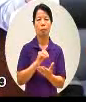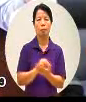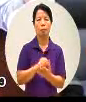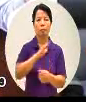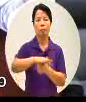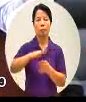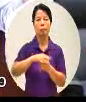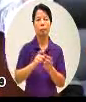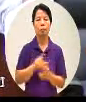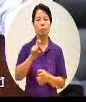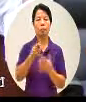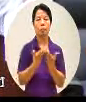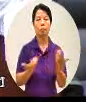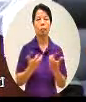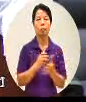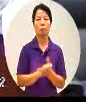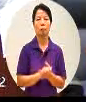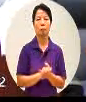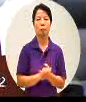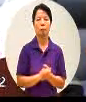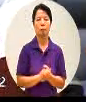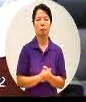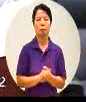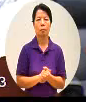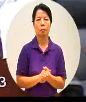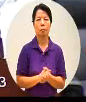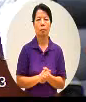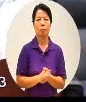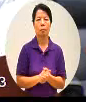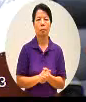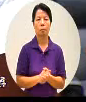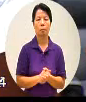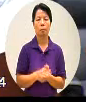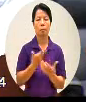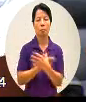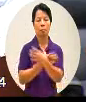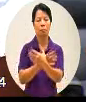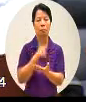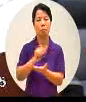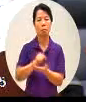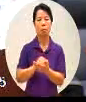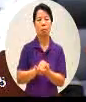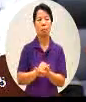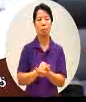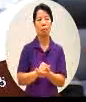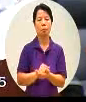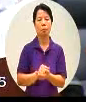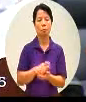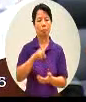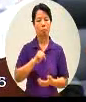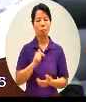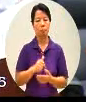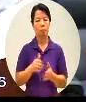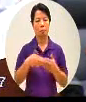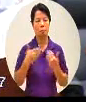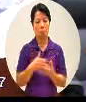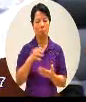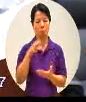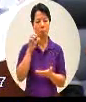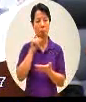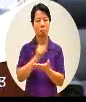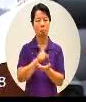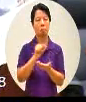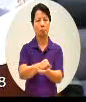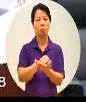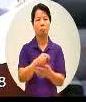吼、哦、十分呐、啊。结果这奖励记录是安怎？看老师要甲伊记功无？结果真